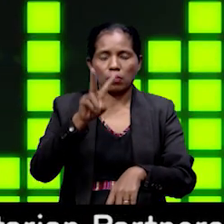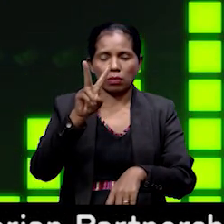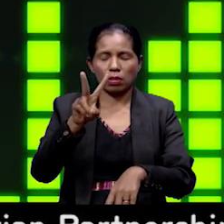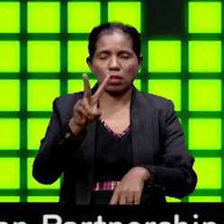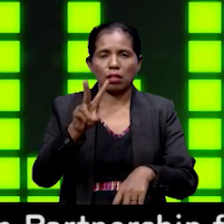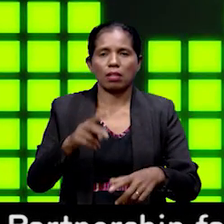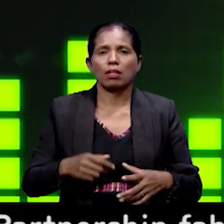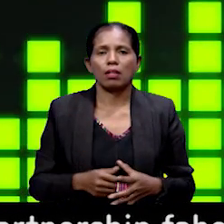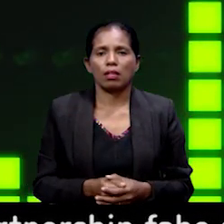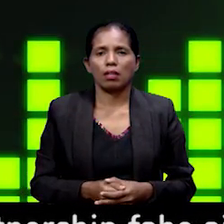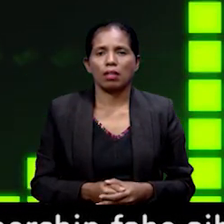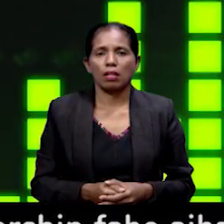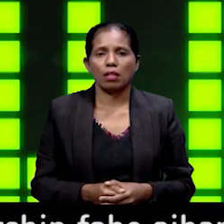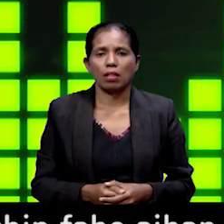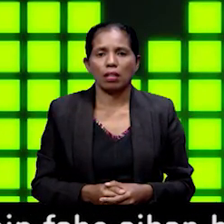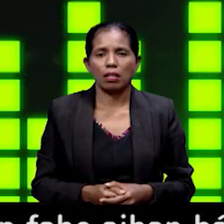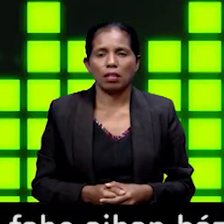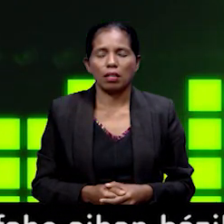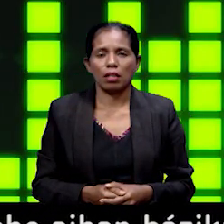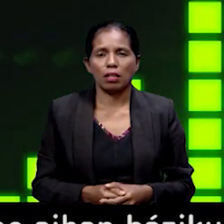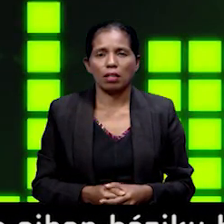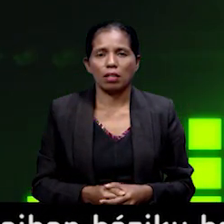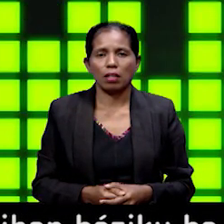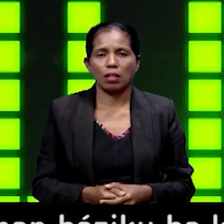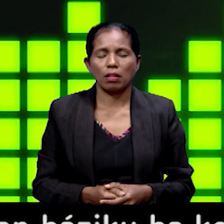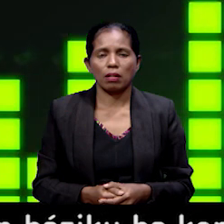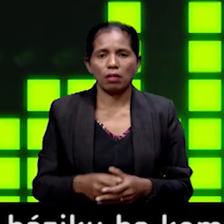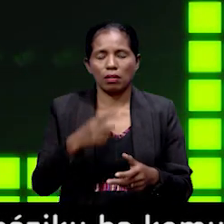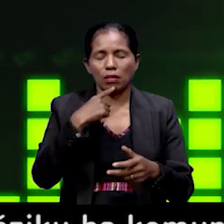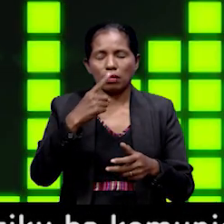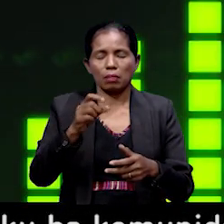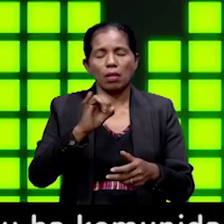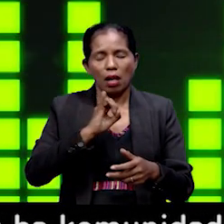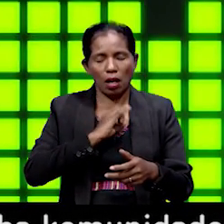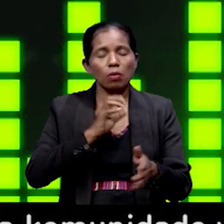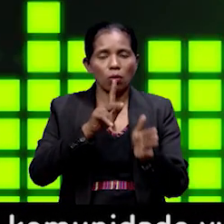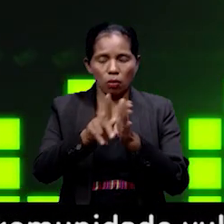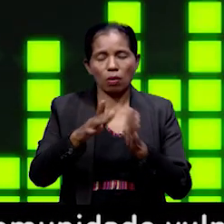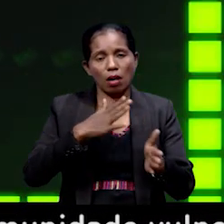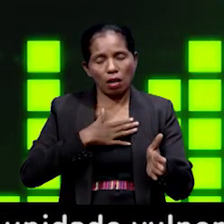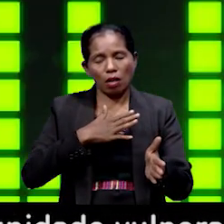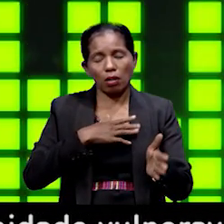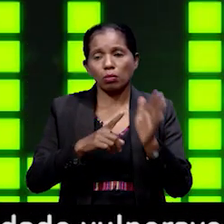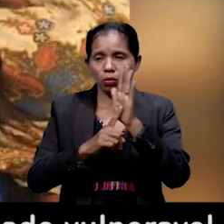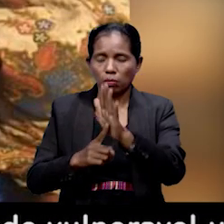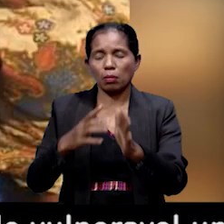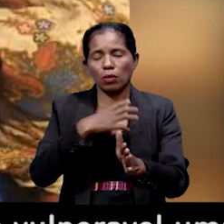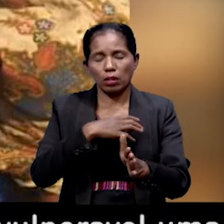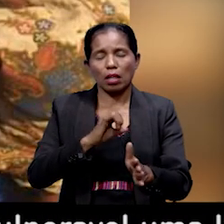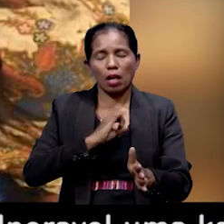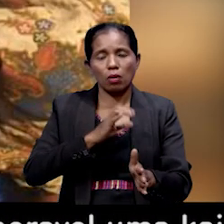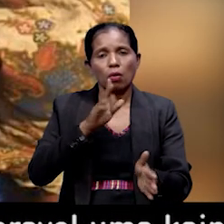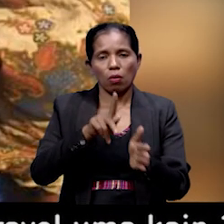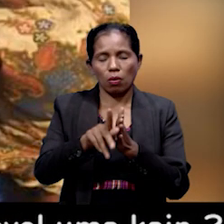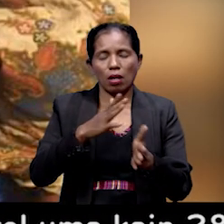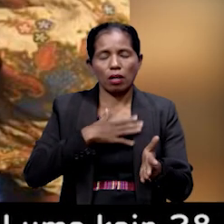ni informa bai polis ini kata a uma ka o duni hau ni feng tamba mirua diskuti malu. Tuirlei